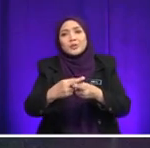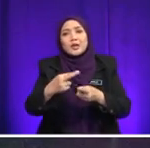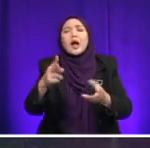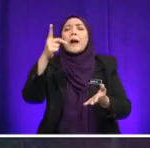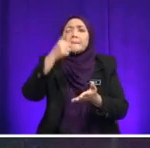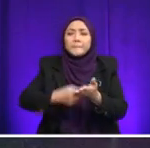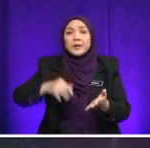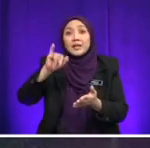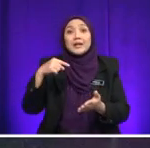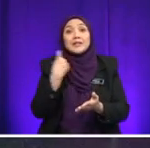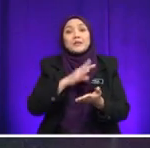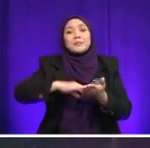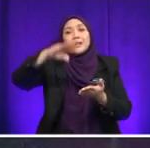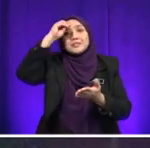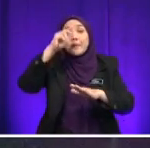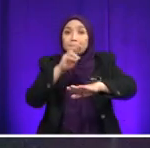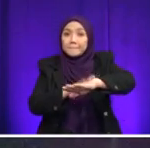pada hari ini